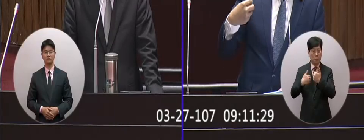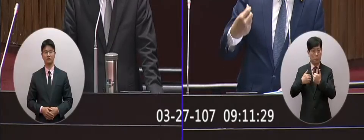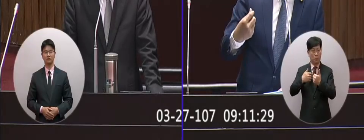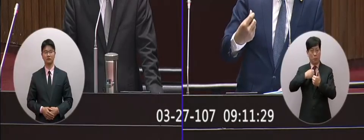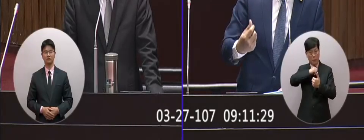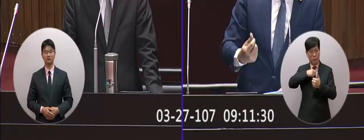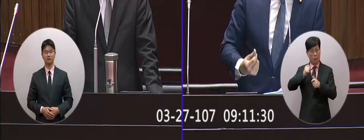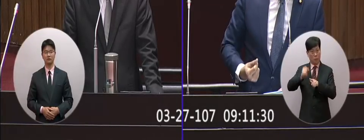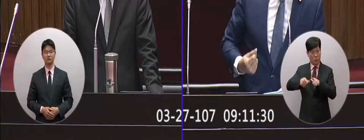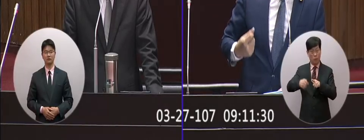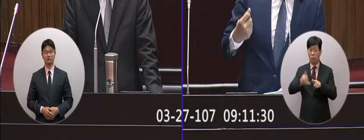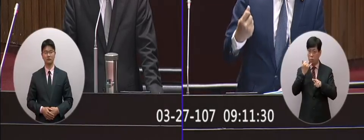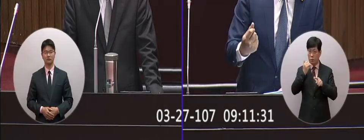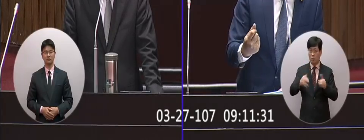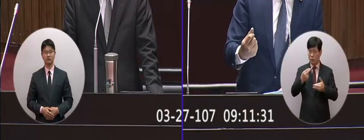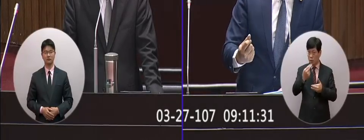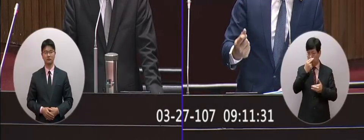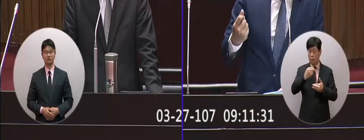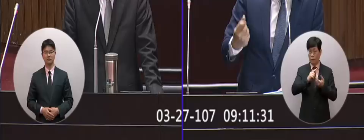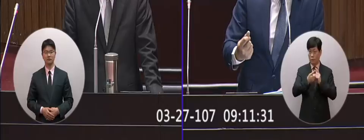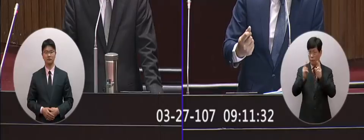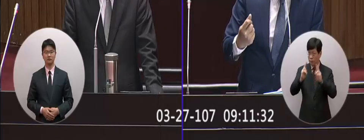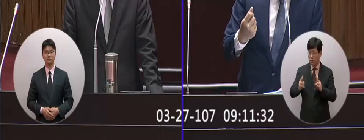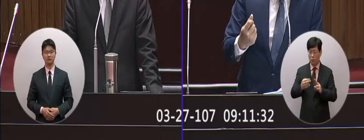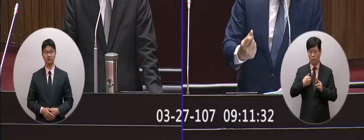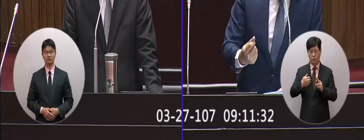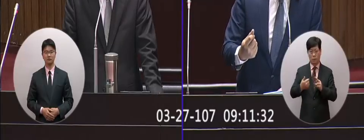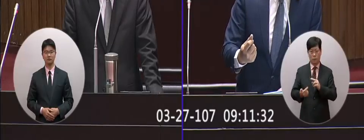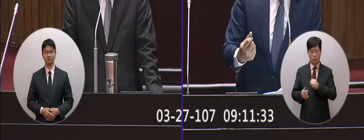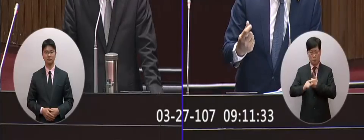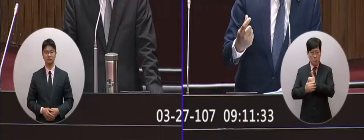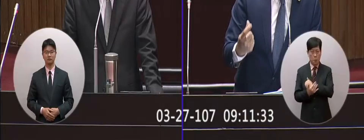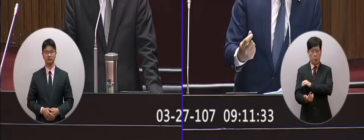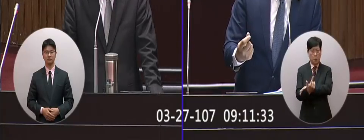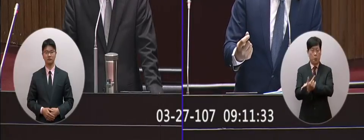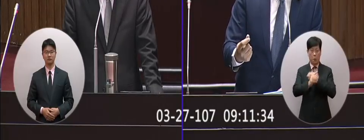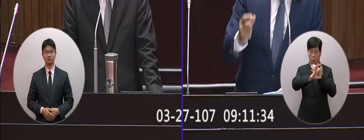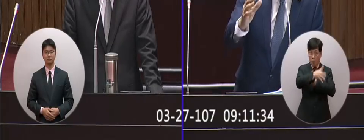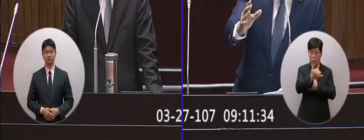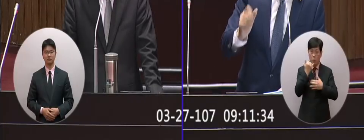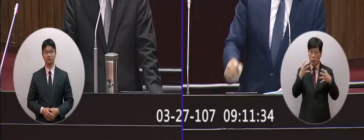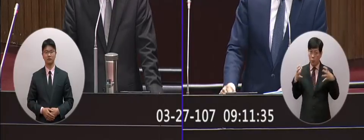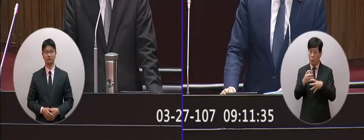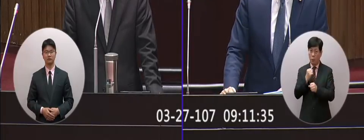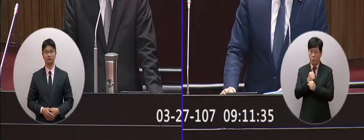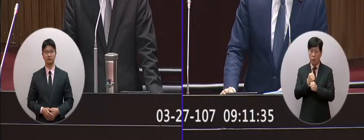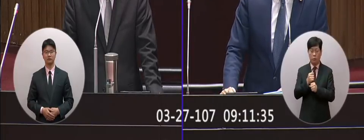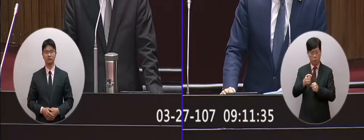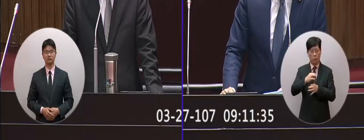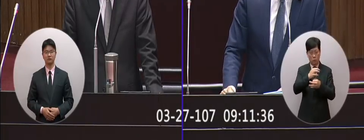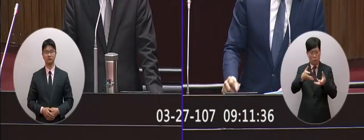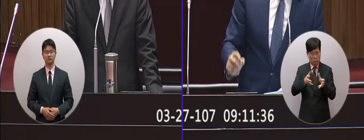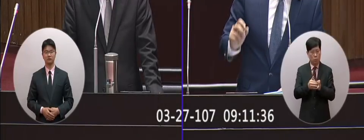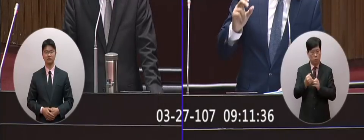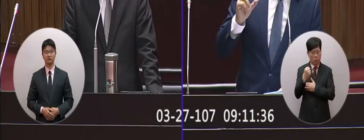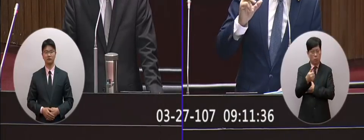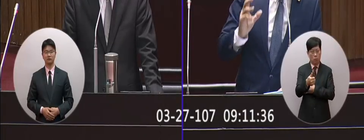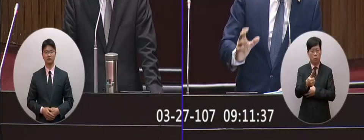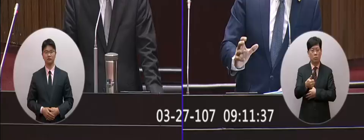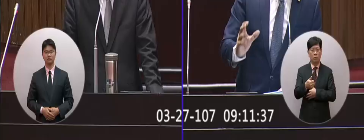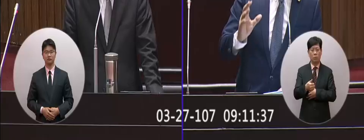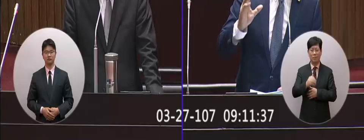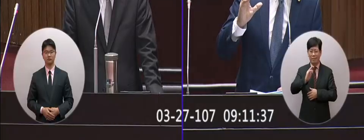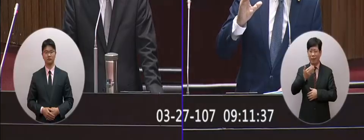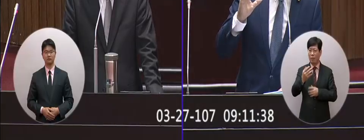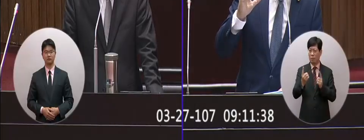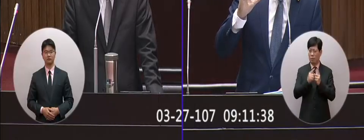在这个氢能源上面，我们也赶快加快脚步，甚至跟国际社会分工链结合在一起，这是经济部有努力的，要肯定。但是我还是